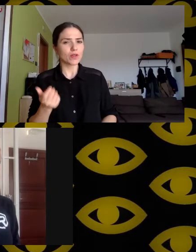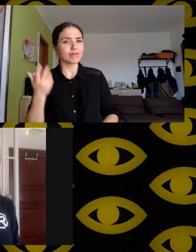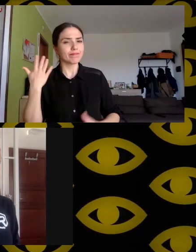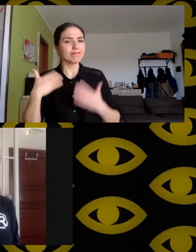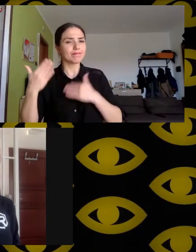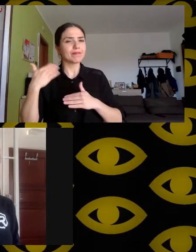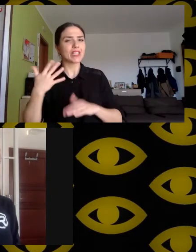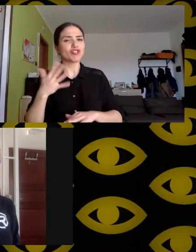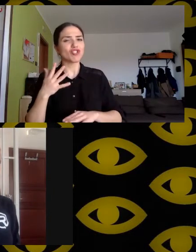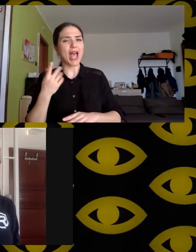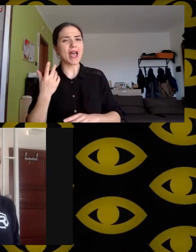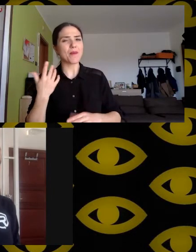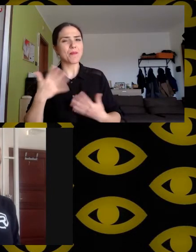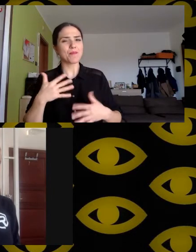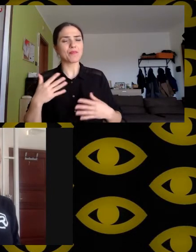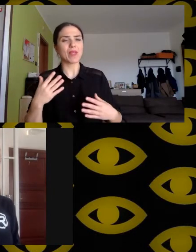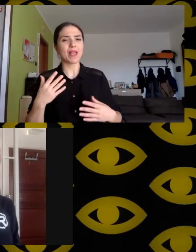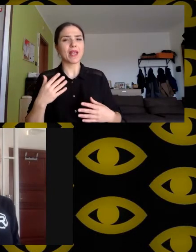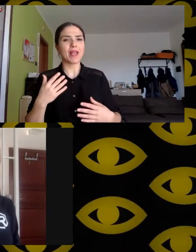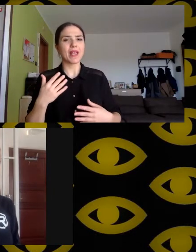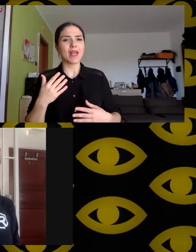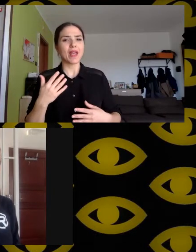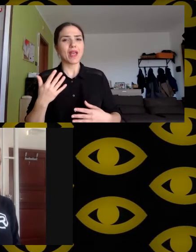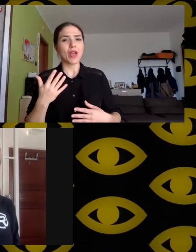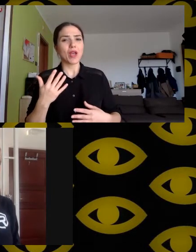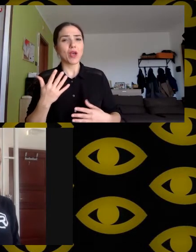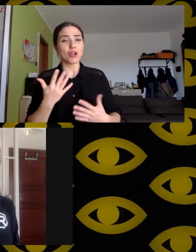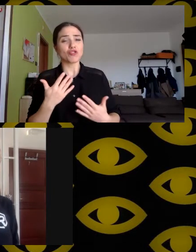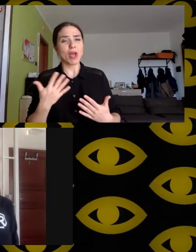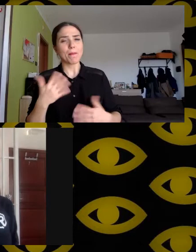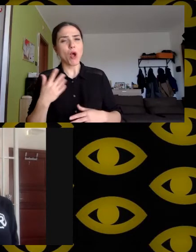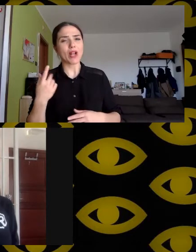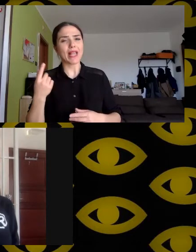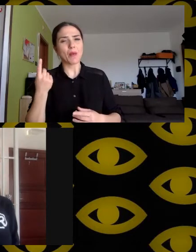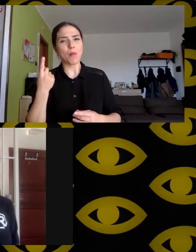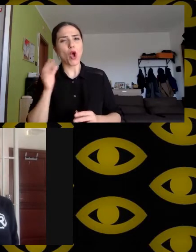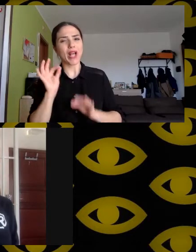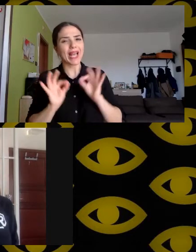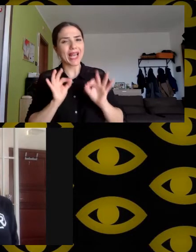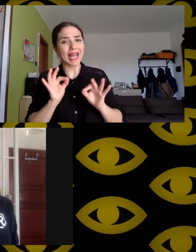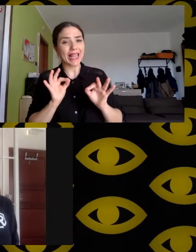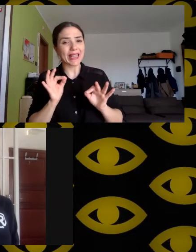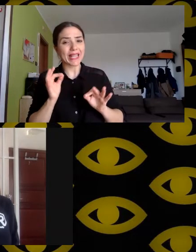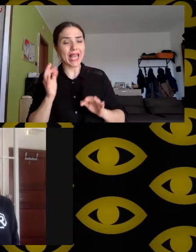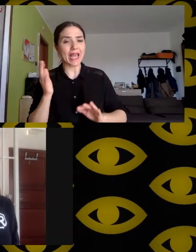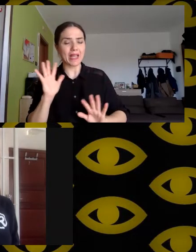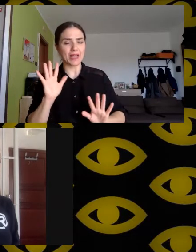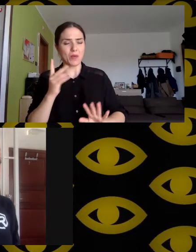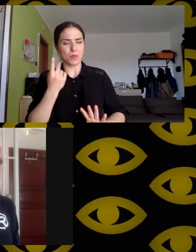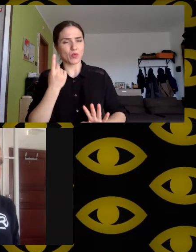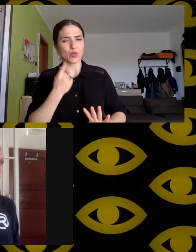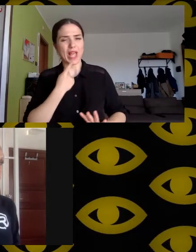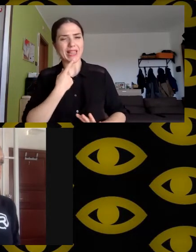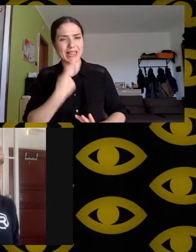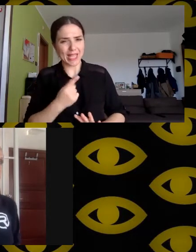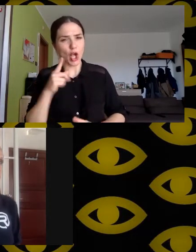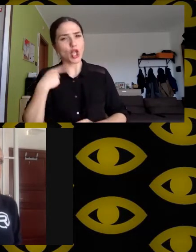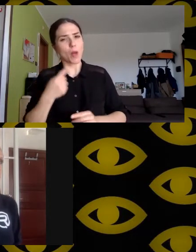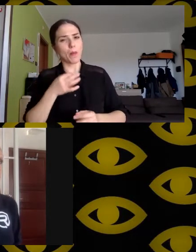così esposto che hai, dovresti in qualche modo, poi mi spiego, dico dovresti al momento, ma poi mi spiego, dovresti